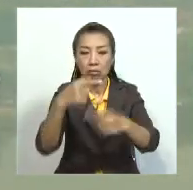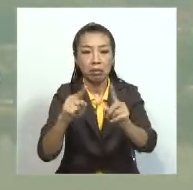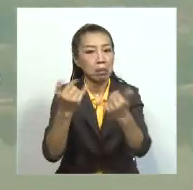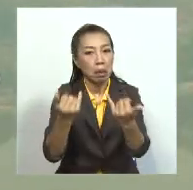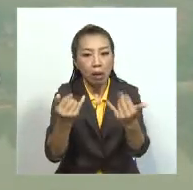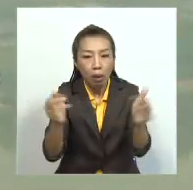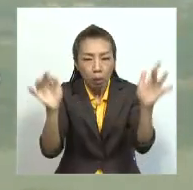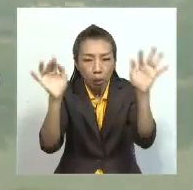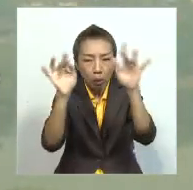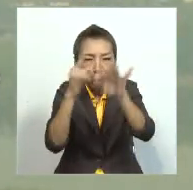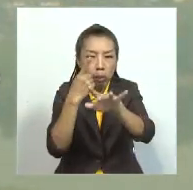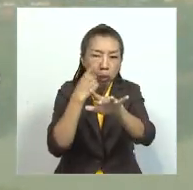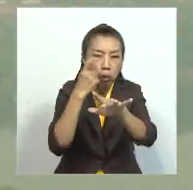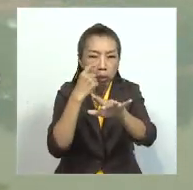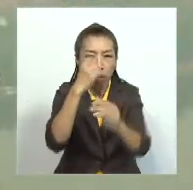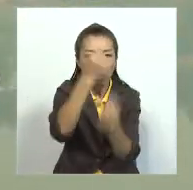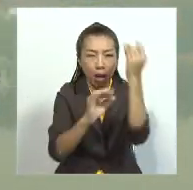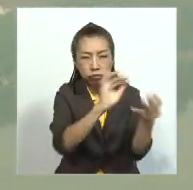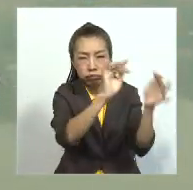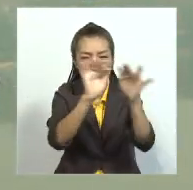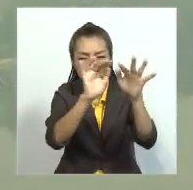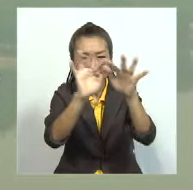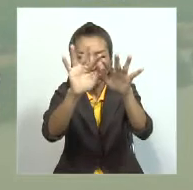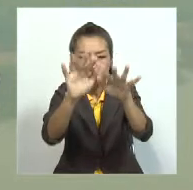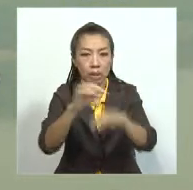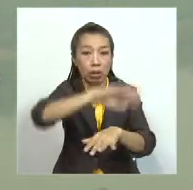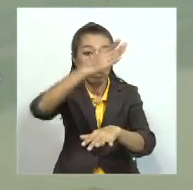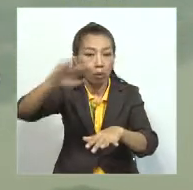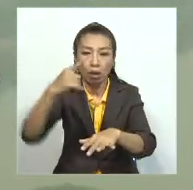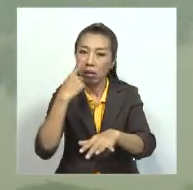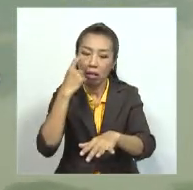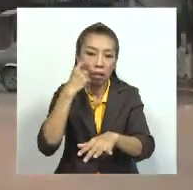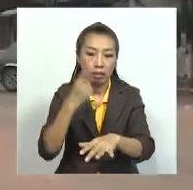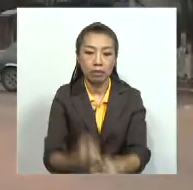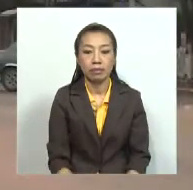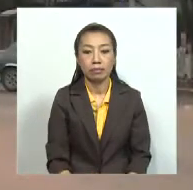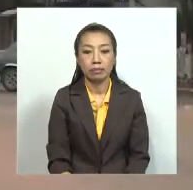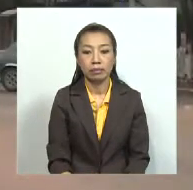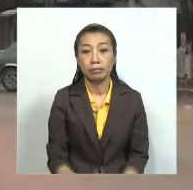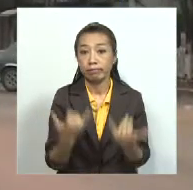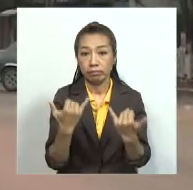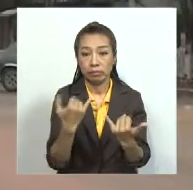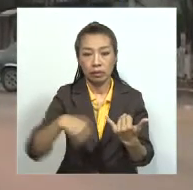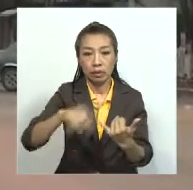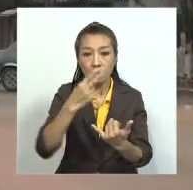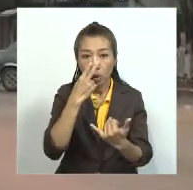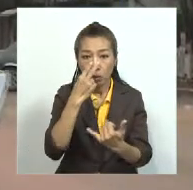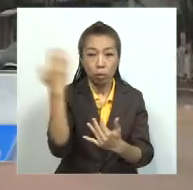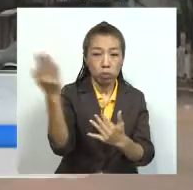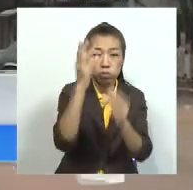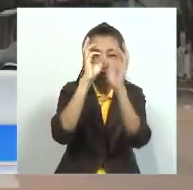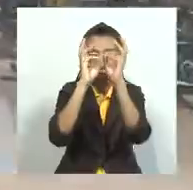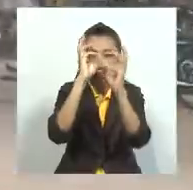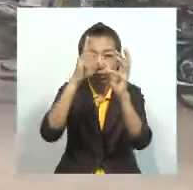กคลุมไปด้วยหมอกควันของไฟป่านะคะก็ทำให้ไม่สามารถมองเห็นได้ค่ะซึ่งตอนนี้นะคะค่าดัชนีอากา